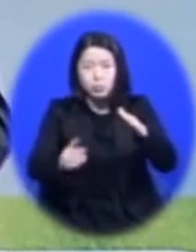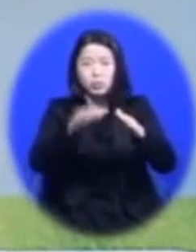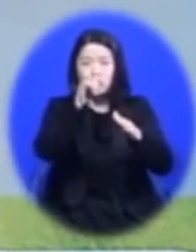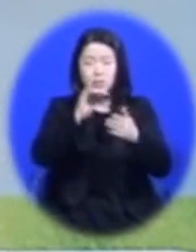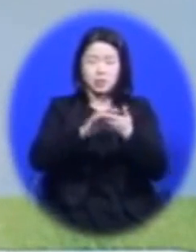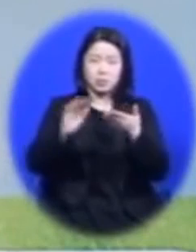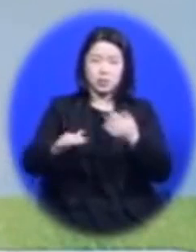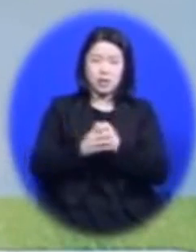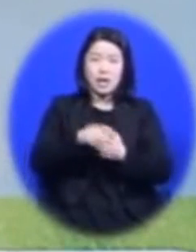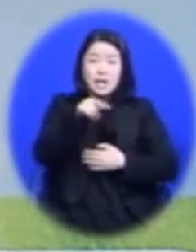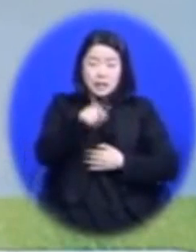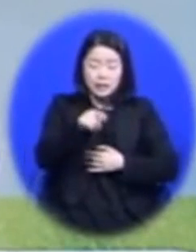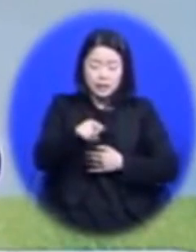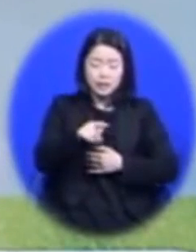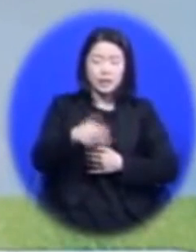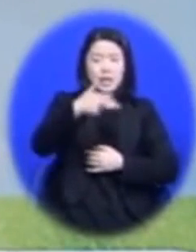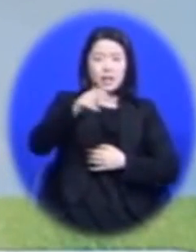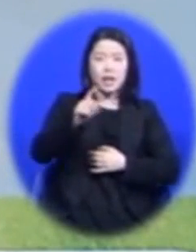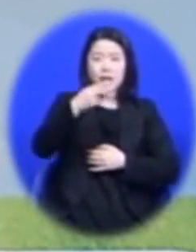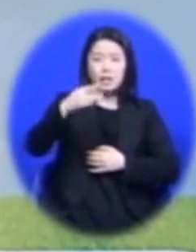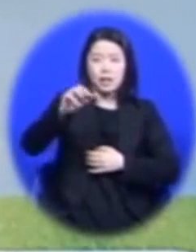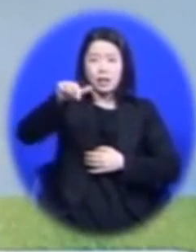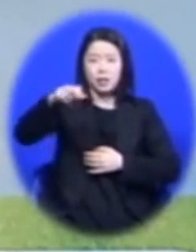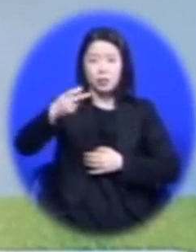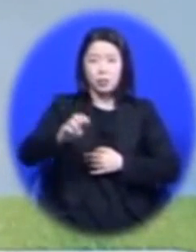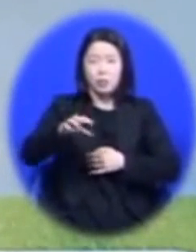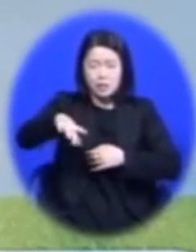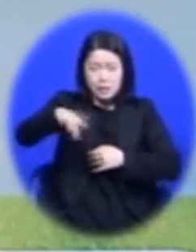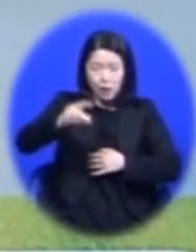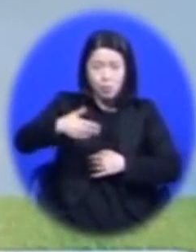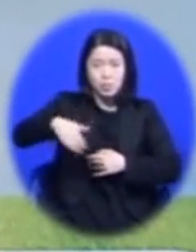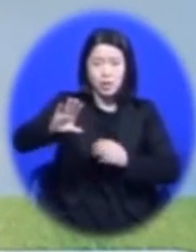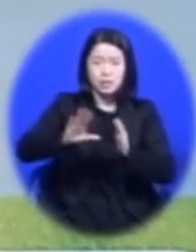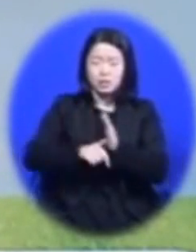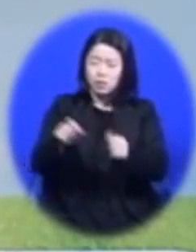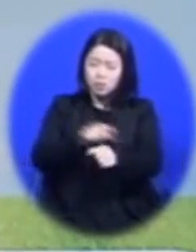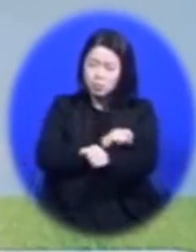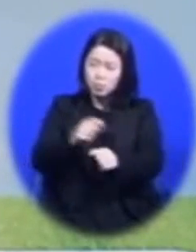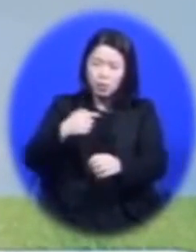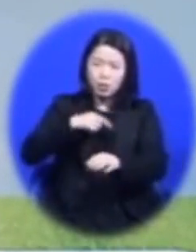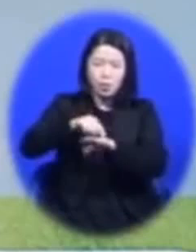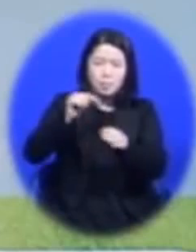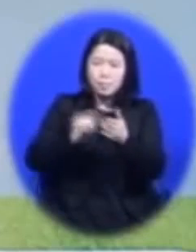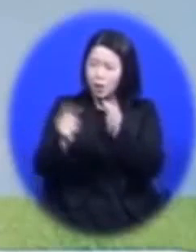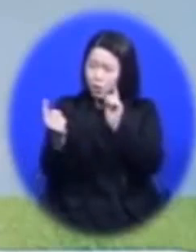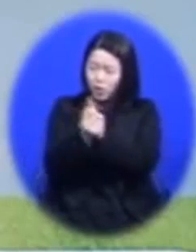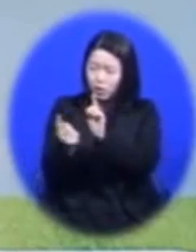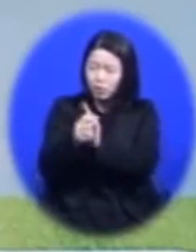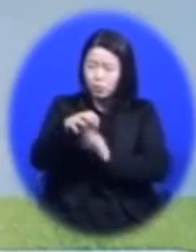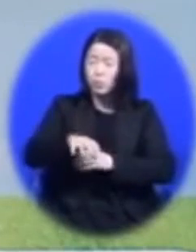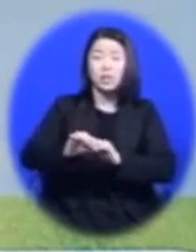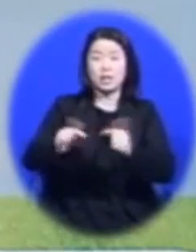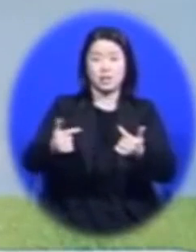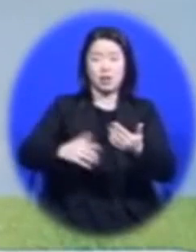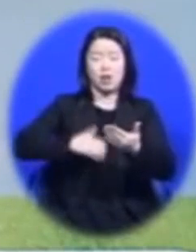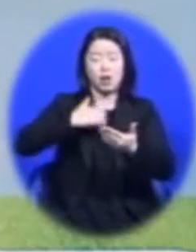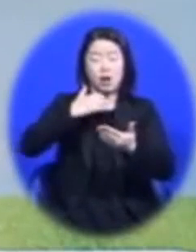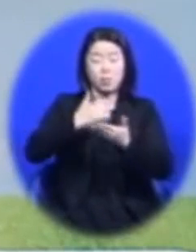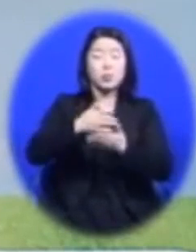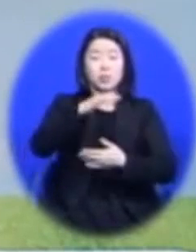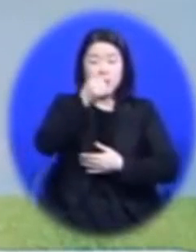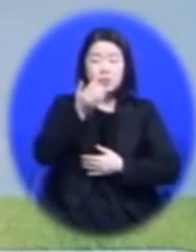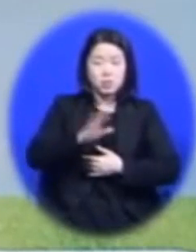그 카타콤을 처음 갔을 때는 그렇게 뭐 특별하게 마음에 와닿는 것이 아니었어요. 감동스럽긴